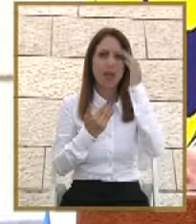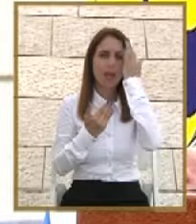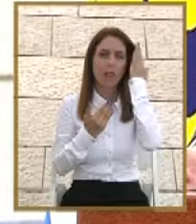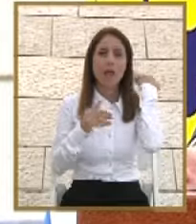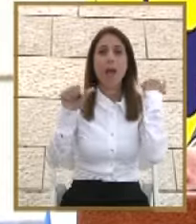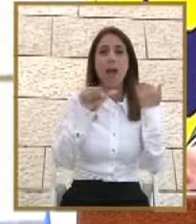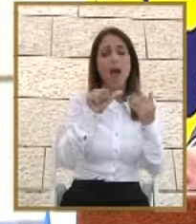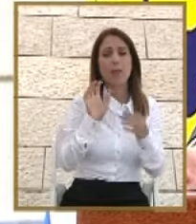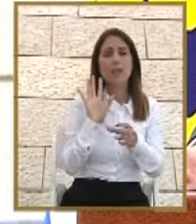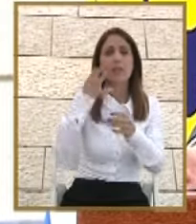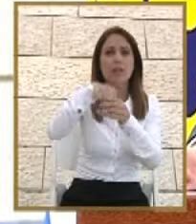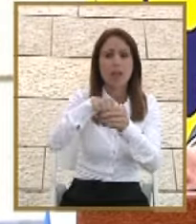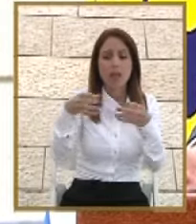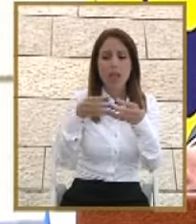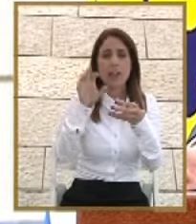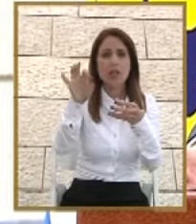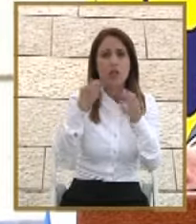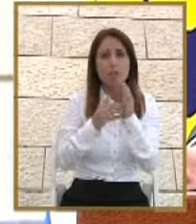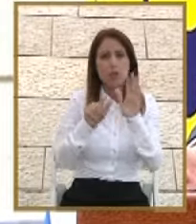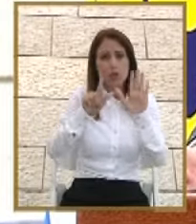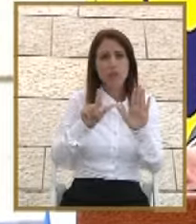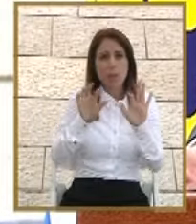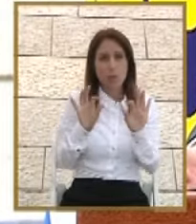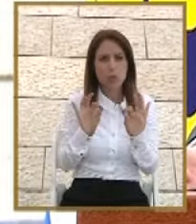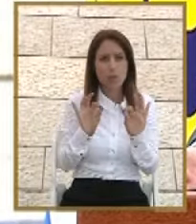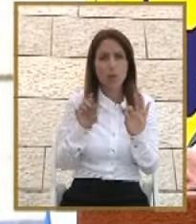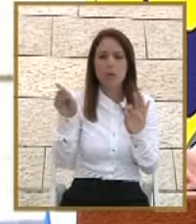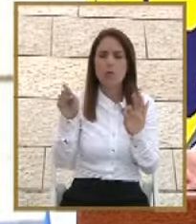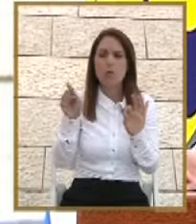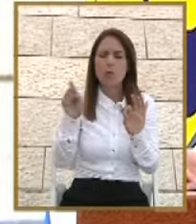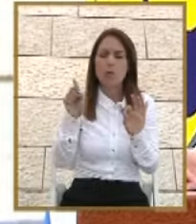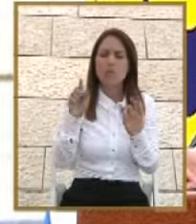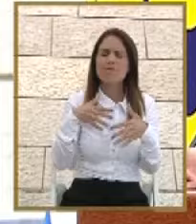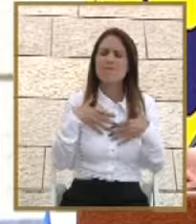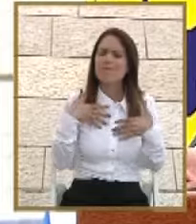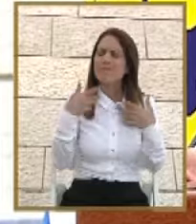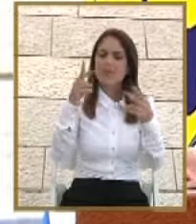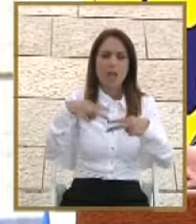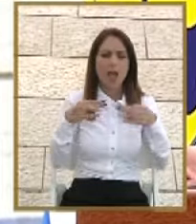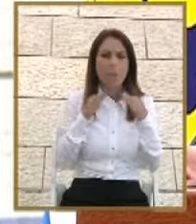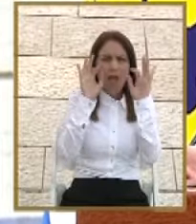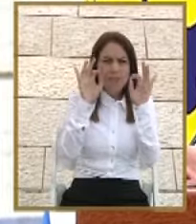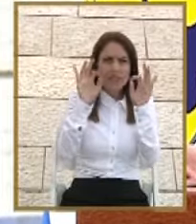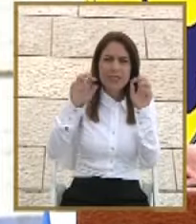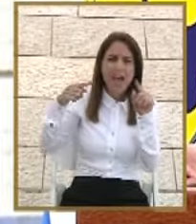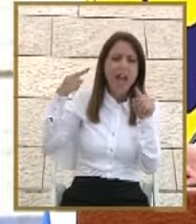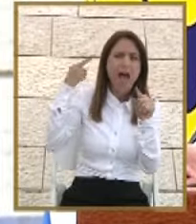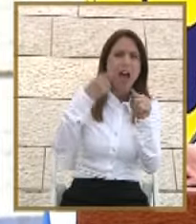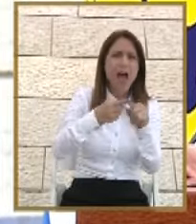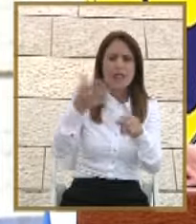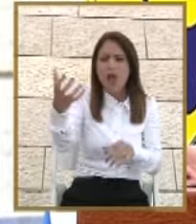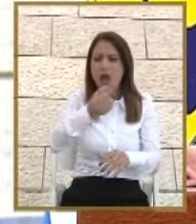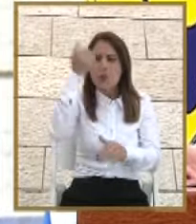כשאחמד יצא ליחידה שלו ב-7 באוקטובר, הוא הדגיש שלא יחזור הביתה עד שאחרון החטופים